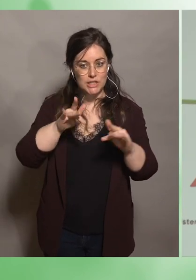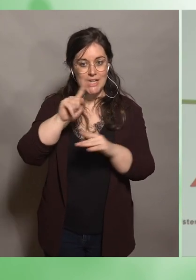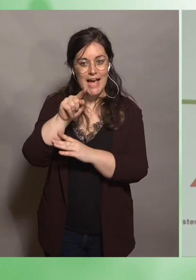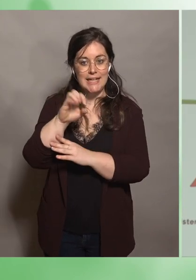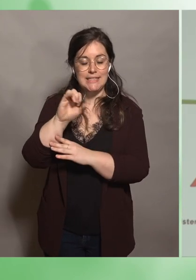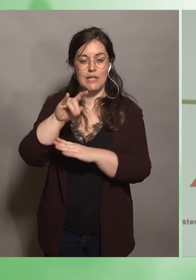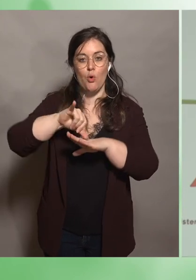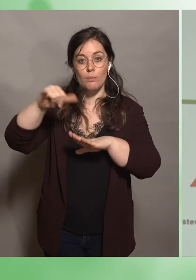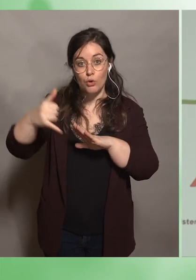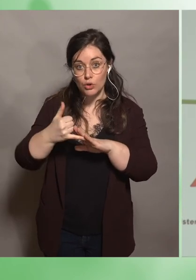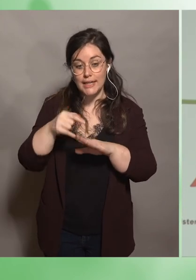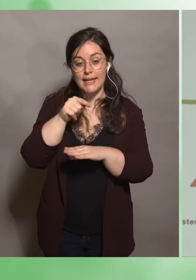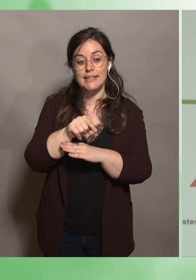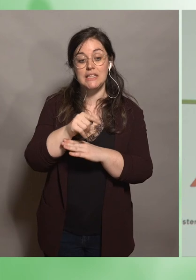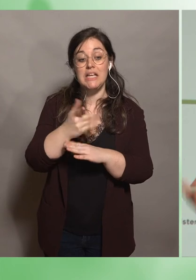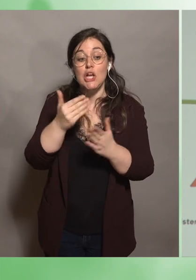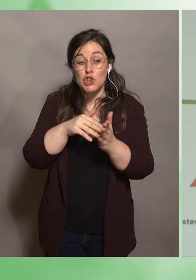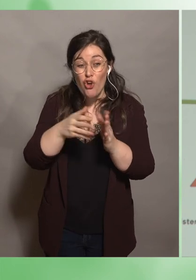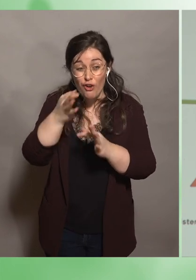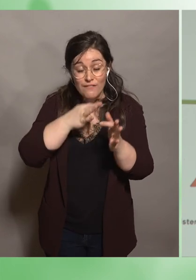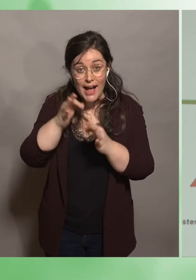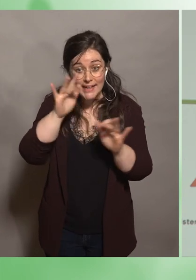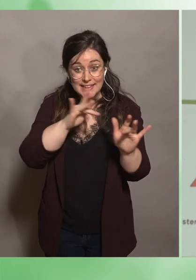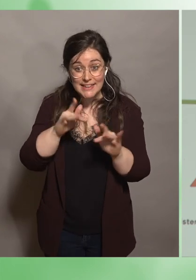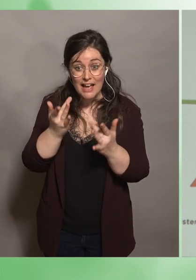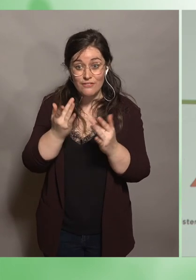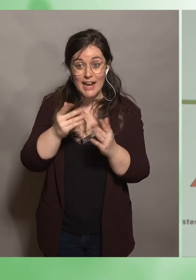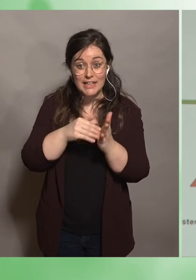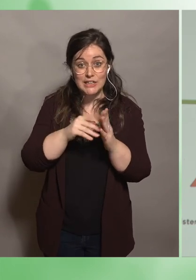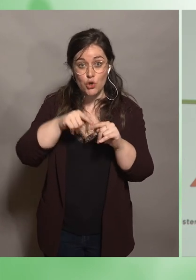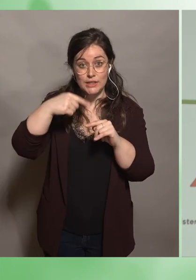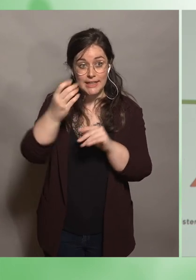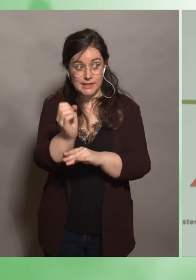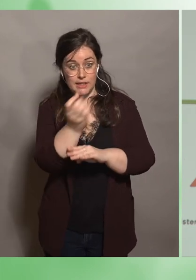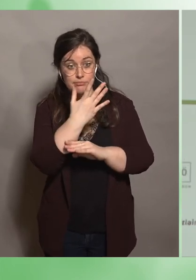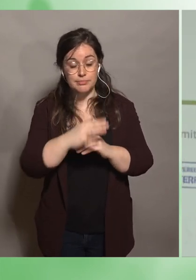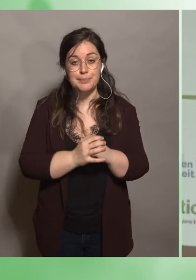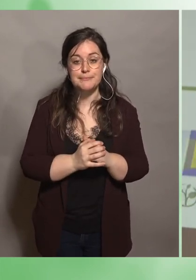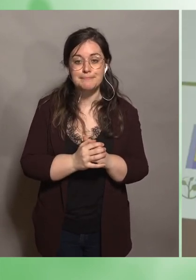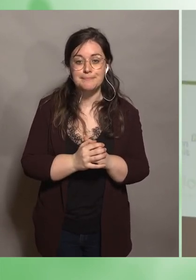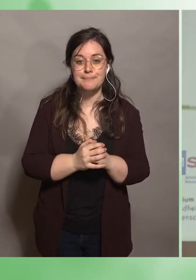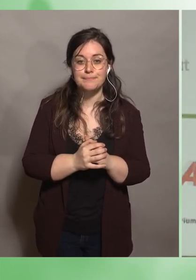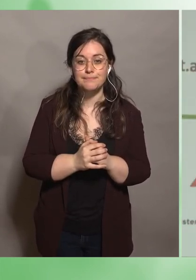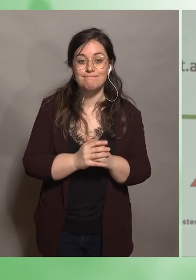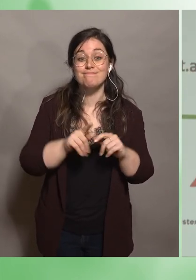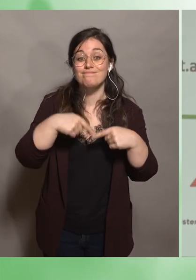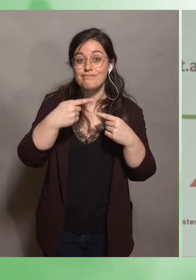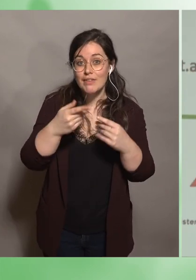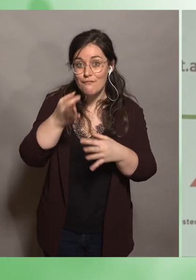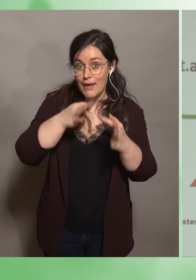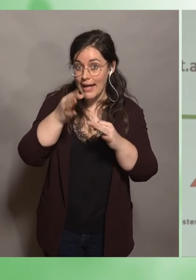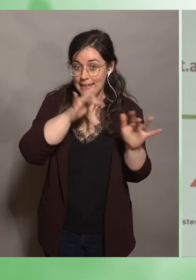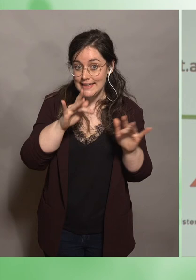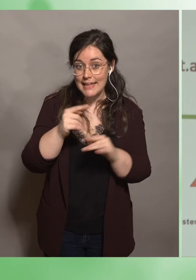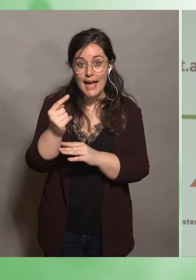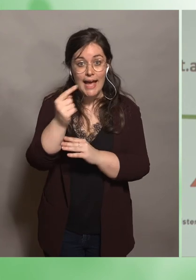Project. Sollten Sie Fragen haben, vielleicht können wir noch die nächste Folie einspielen, Isabella. Sollten Sie Fragen haben, sehen Sie